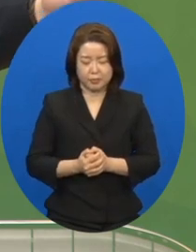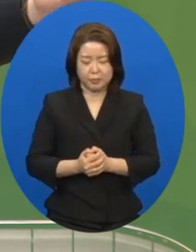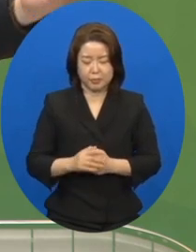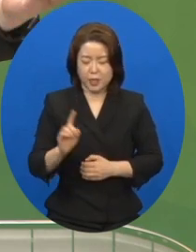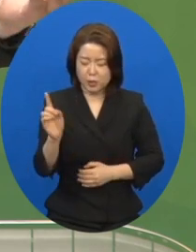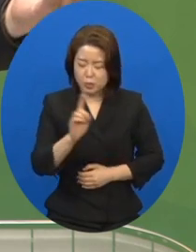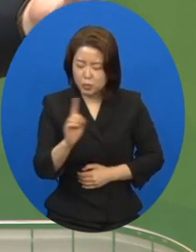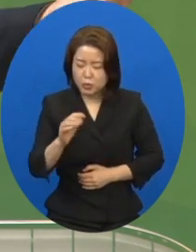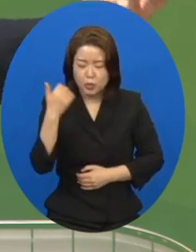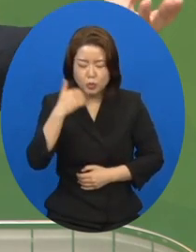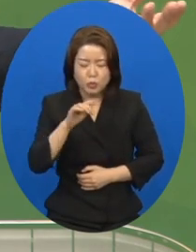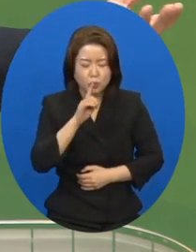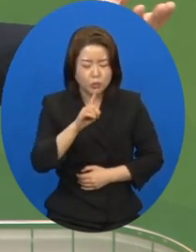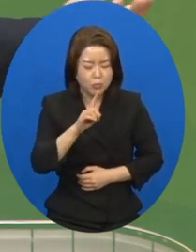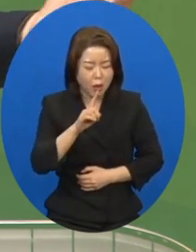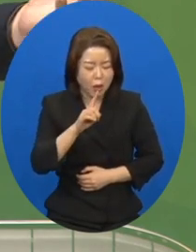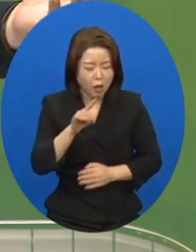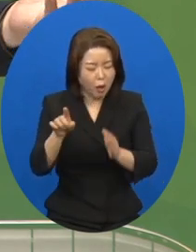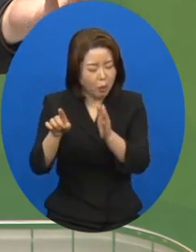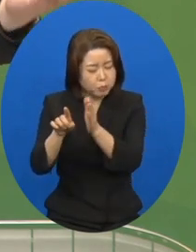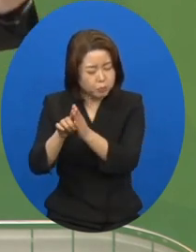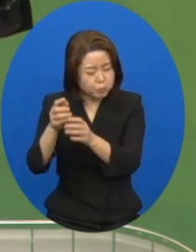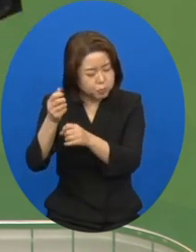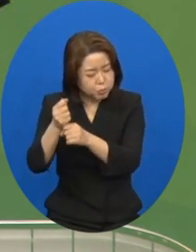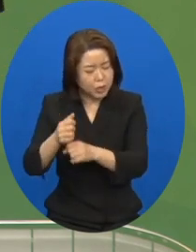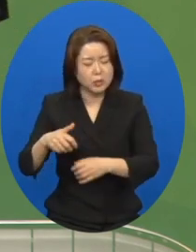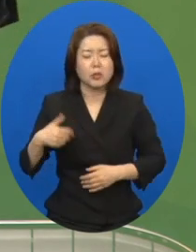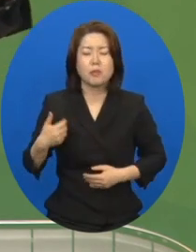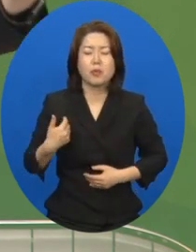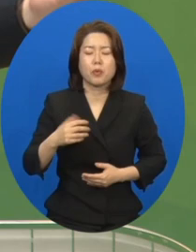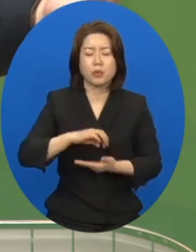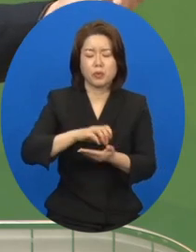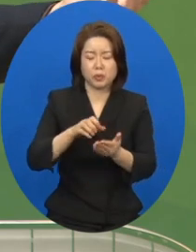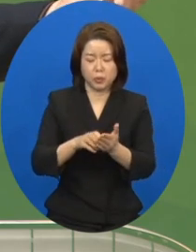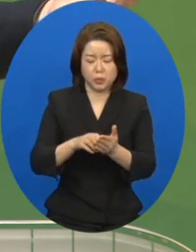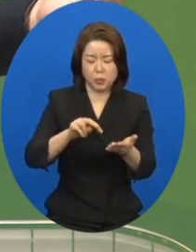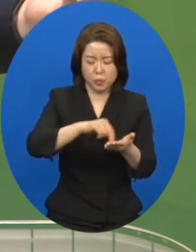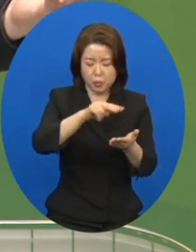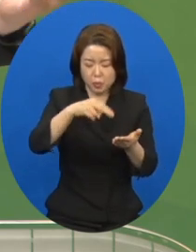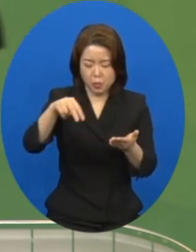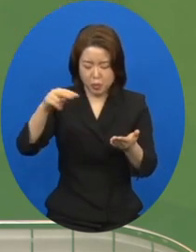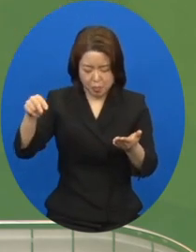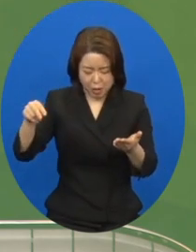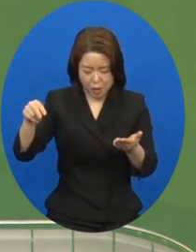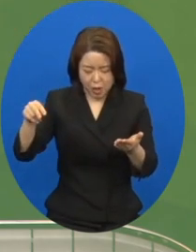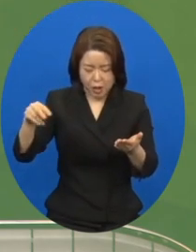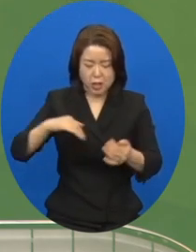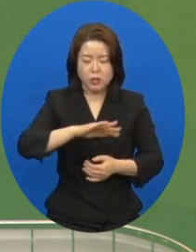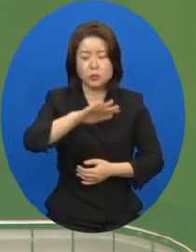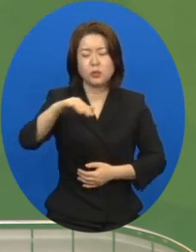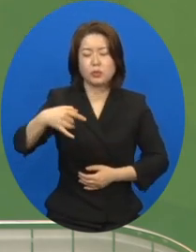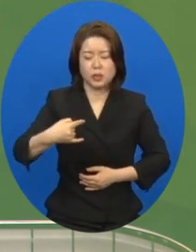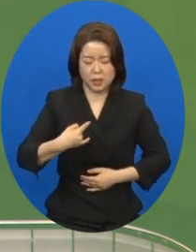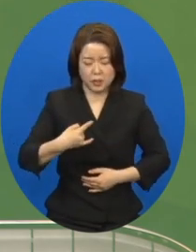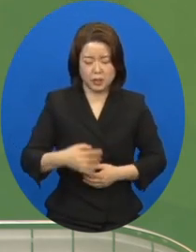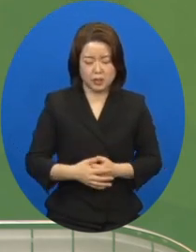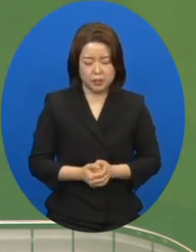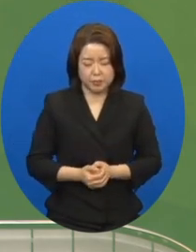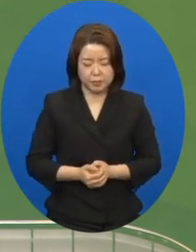도대체 누구 말을 들어야 될지 모를 만큼 그렇게 방황하는 우리에게